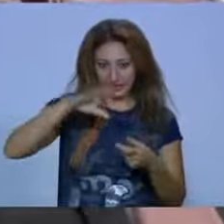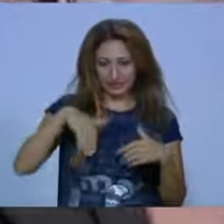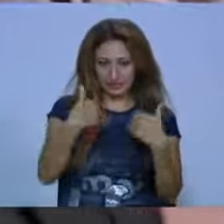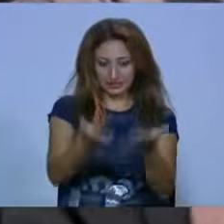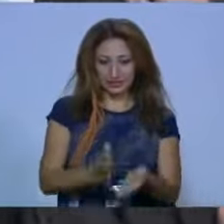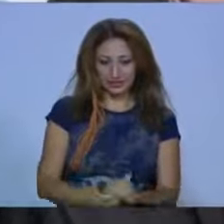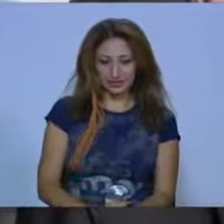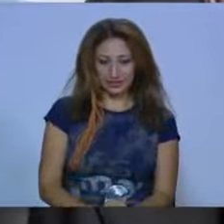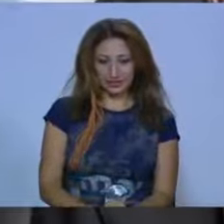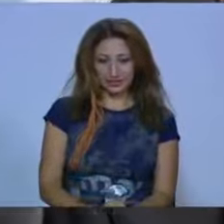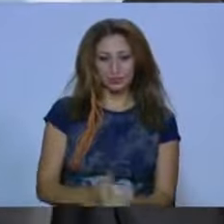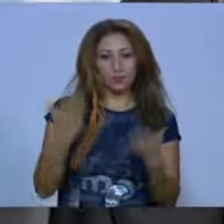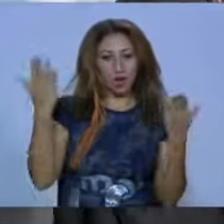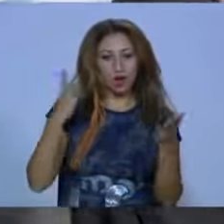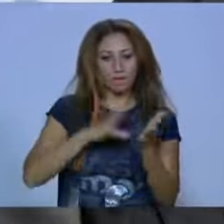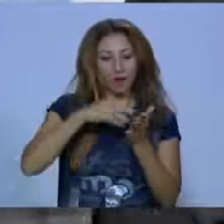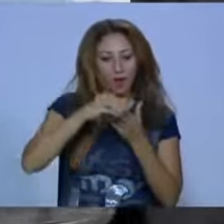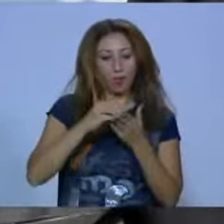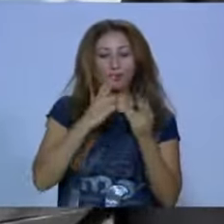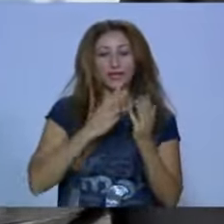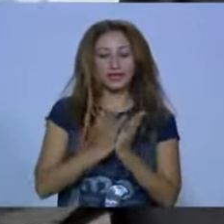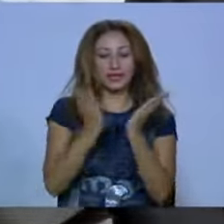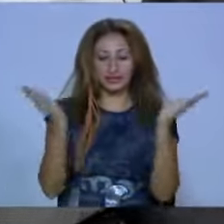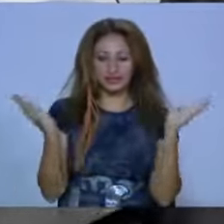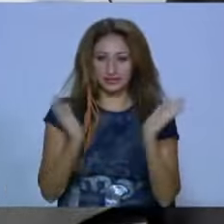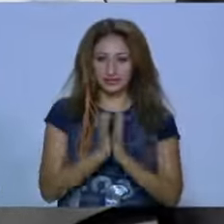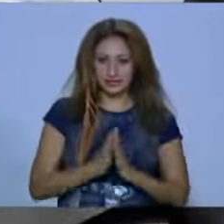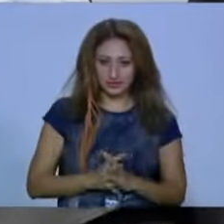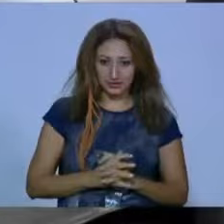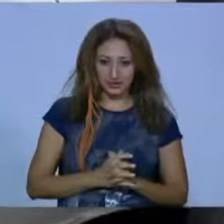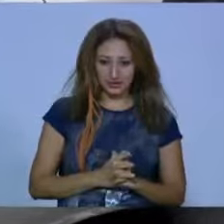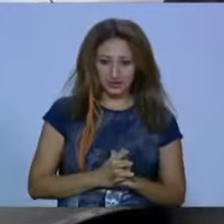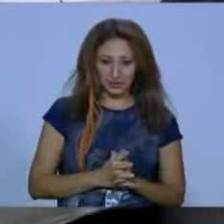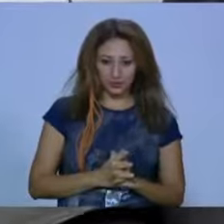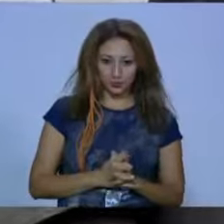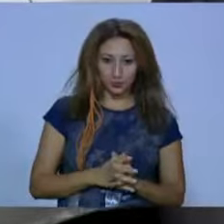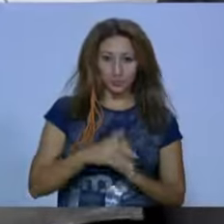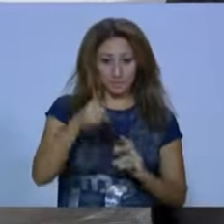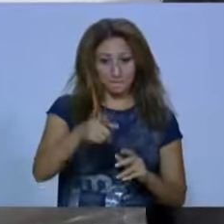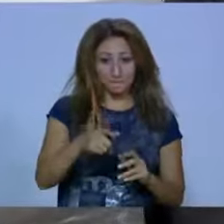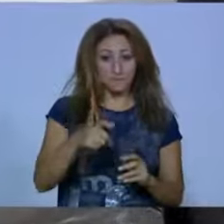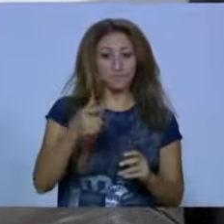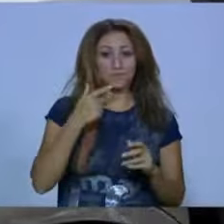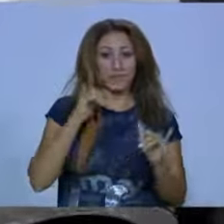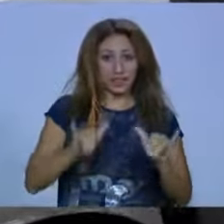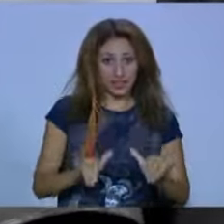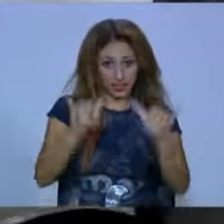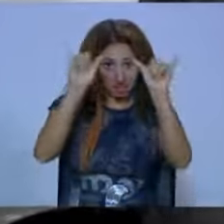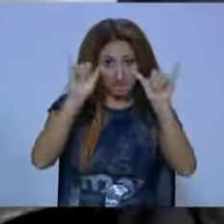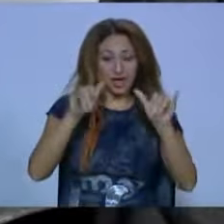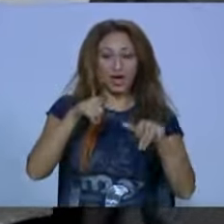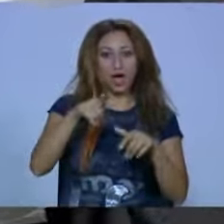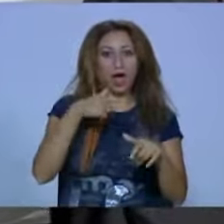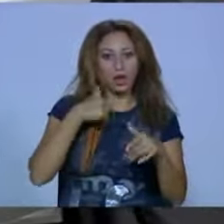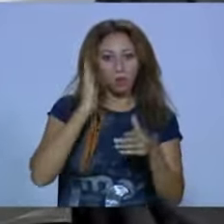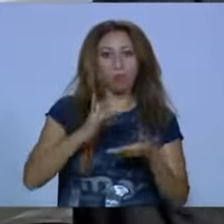يبقى كده بدايه خير عليكي يا رب، بركه في حضرتك. واذا قدرتي ان شاء الله تنامي بقى شغلك دوت يا ريت، نساعدك في تسويقه كمان ان شاء الله. ان شاء